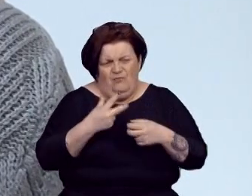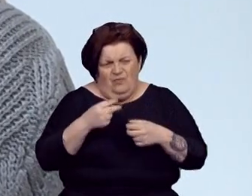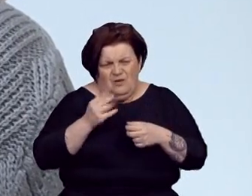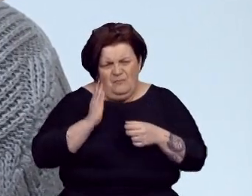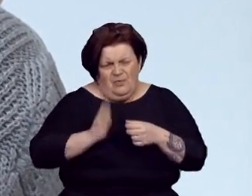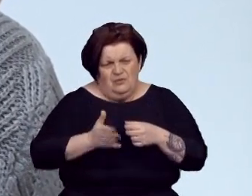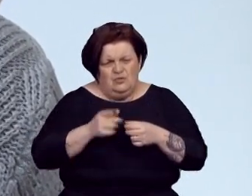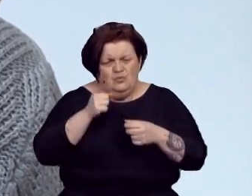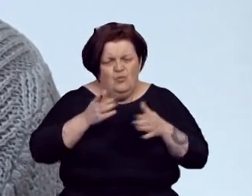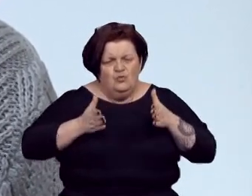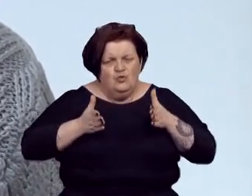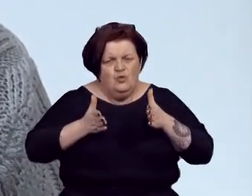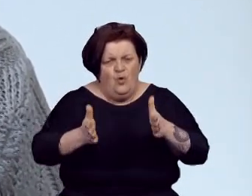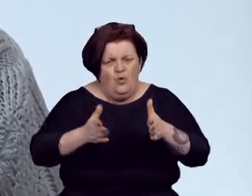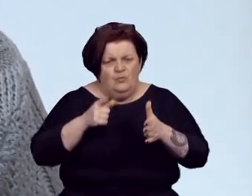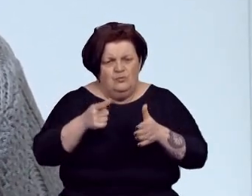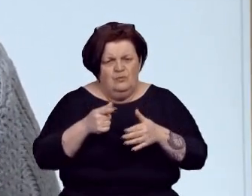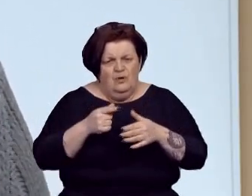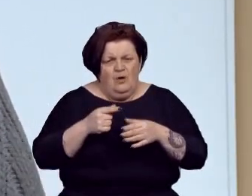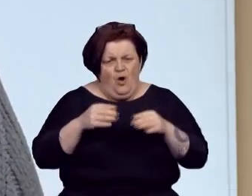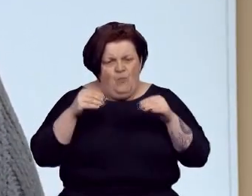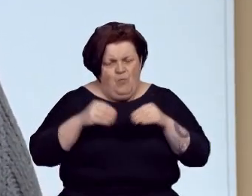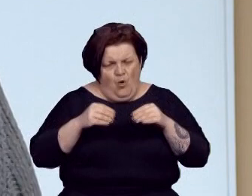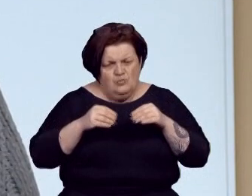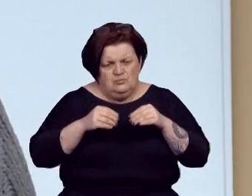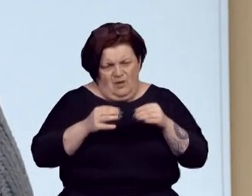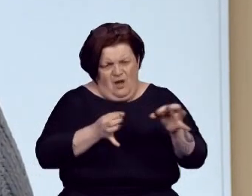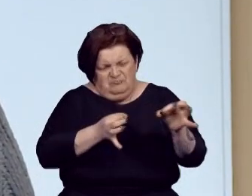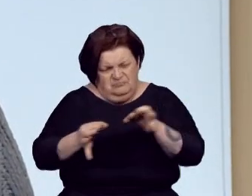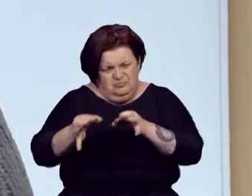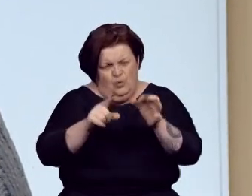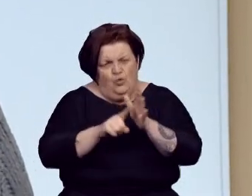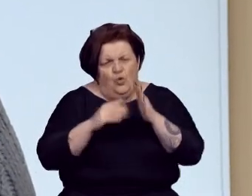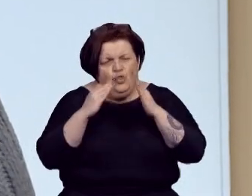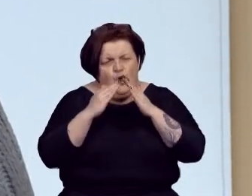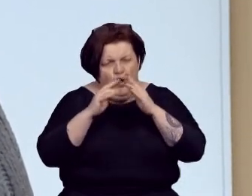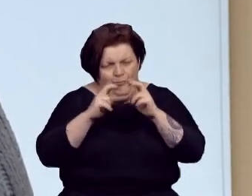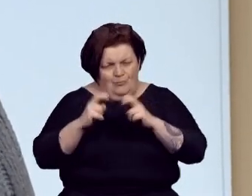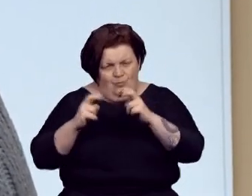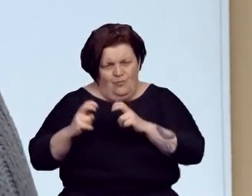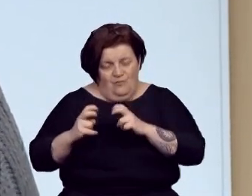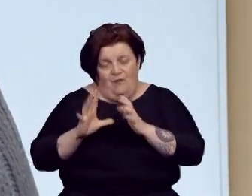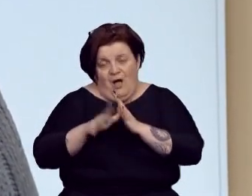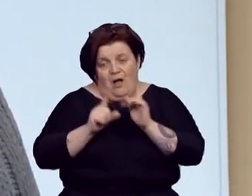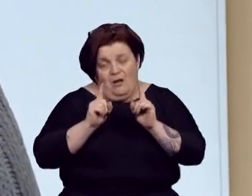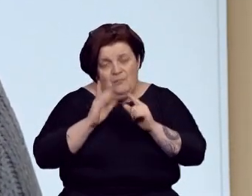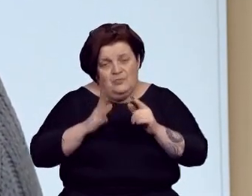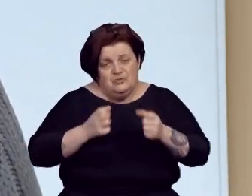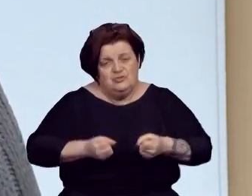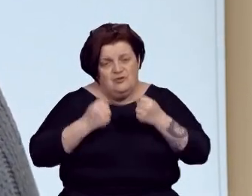tak, bo no tą drogą, no można, są drogi alternatywne, tak, do dojazdu do tych domków. Największe utrudnienia będą